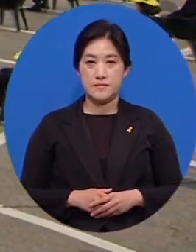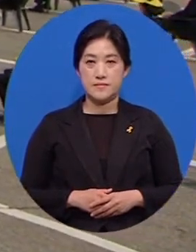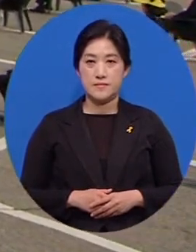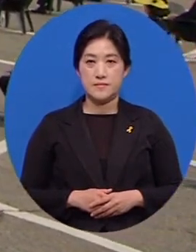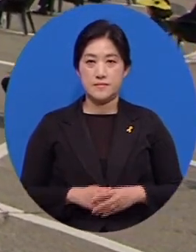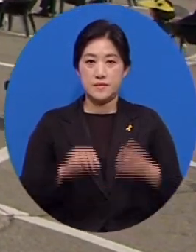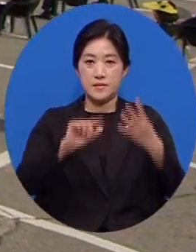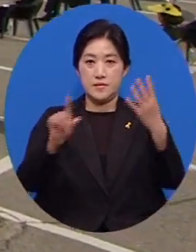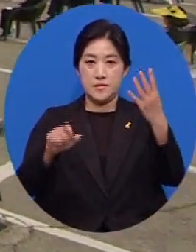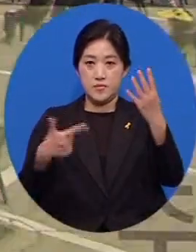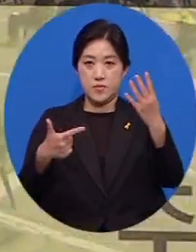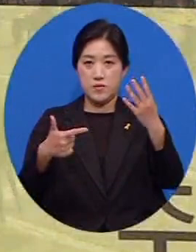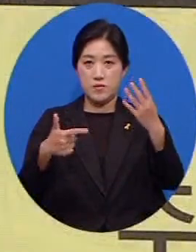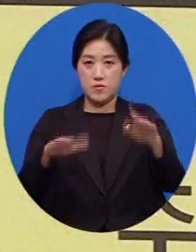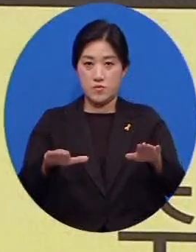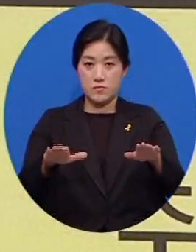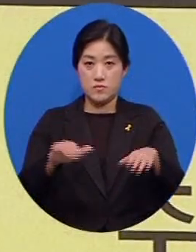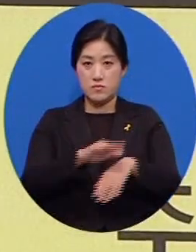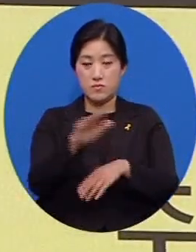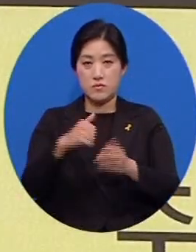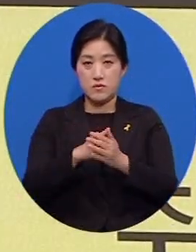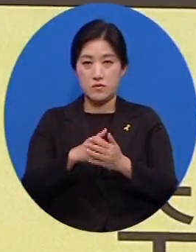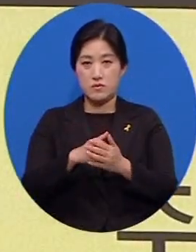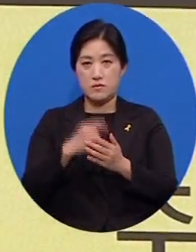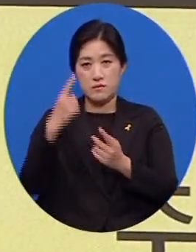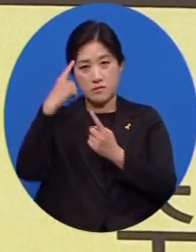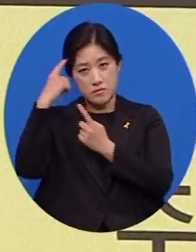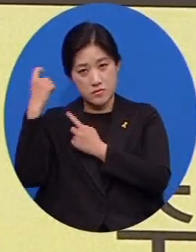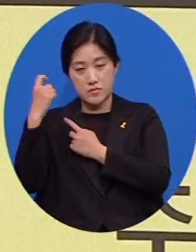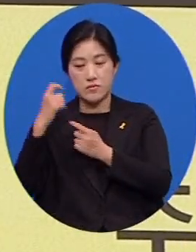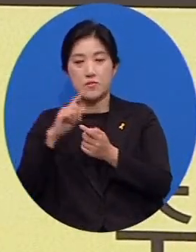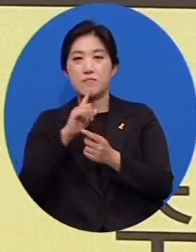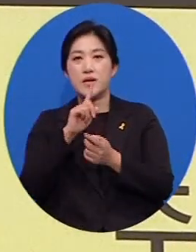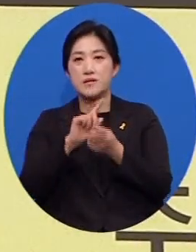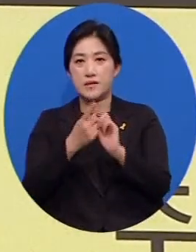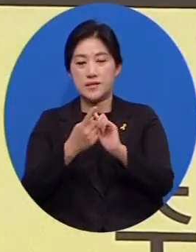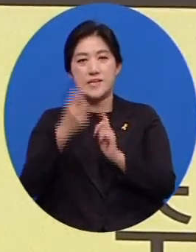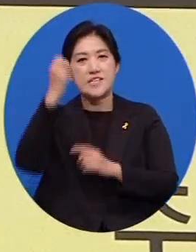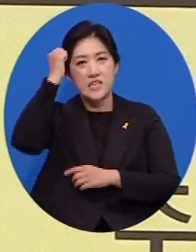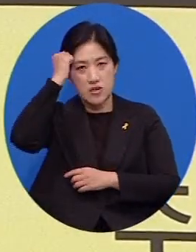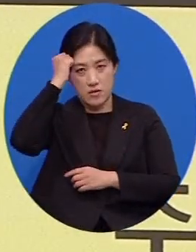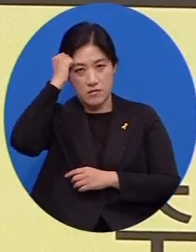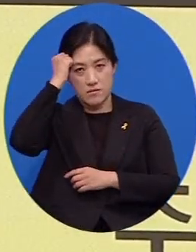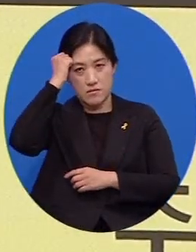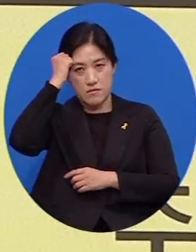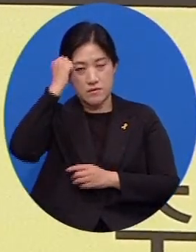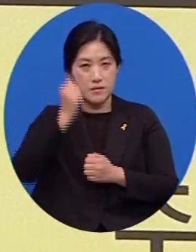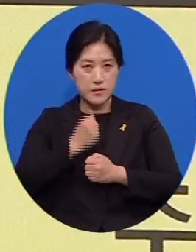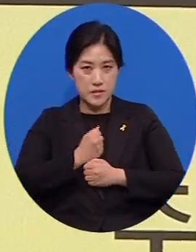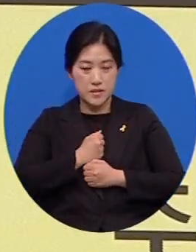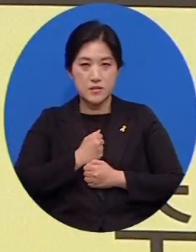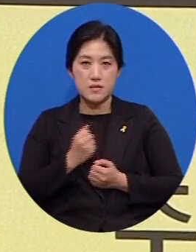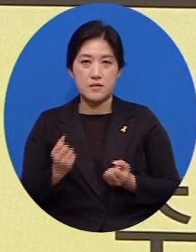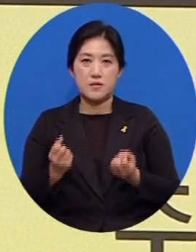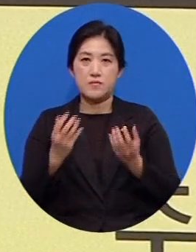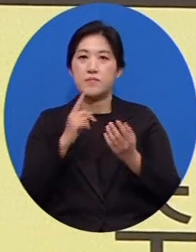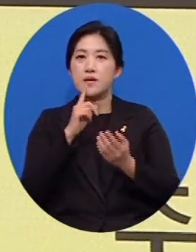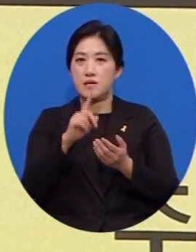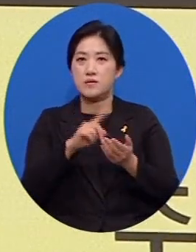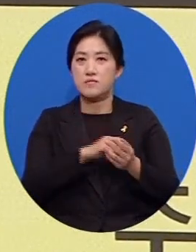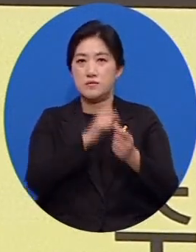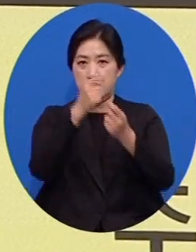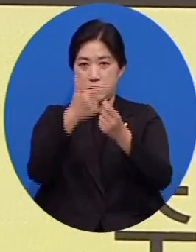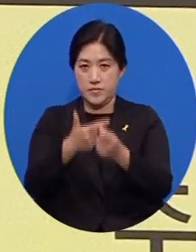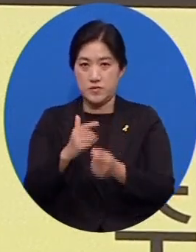4월 16일 오늘 우리는 추도식 대신 기역식이라고 부르며 여섯 번째를 맞이합니다.